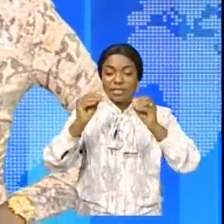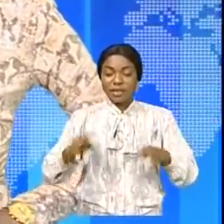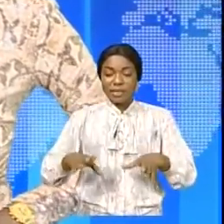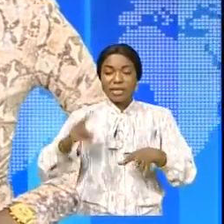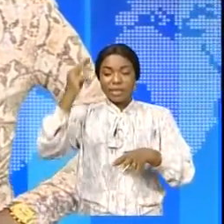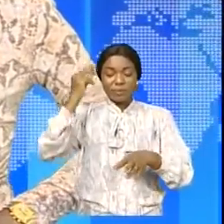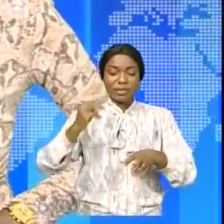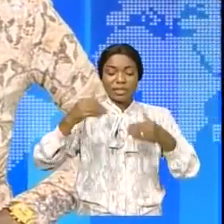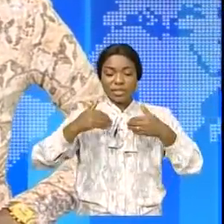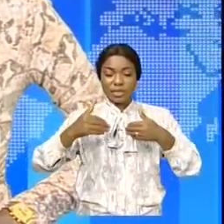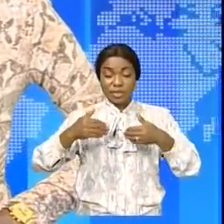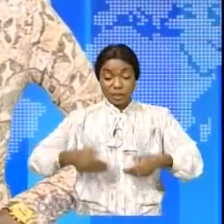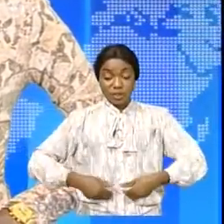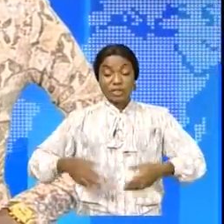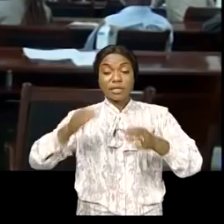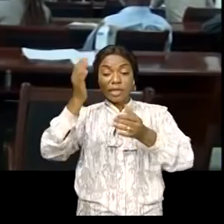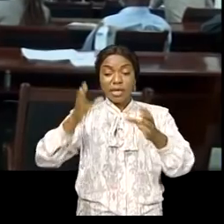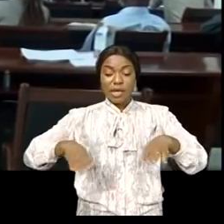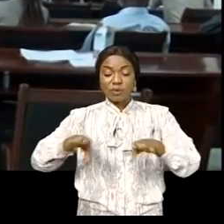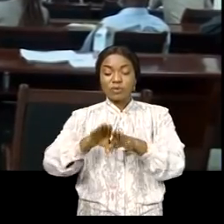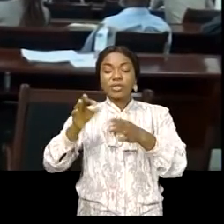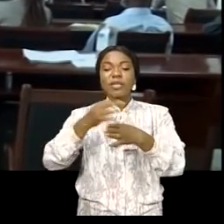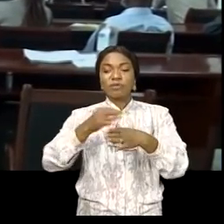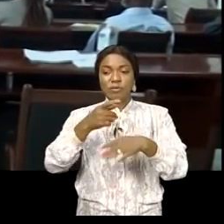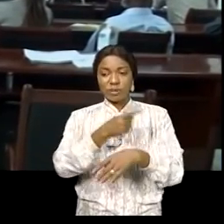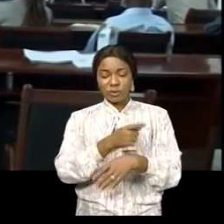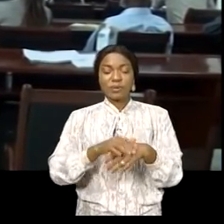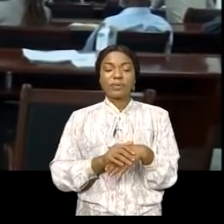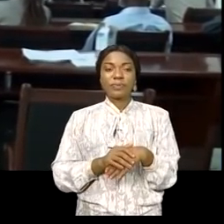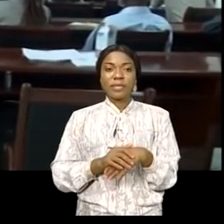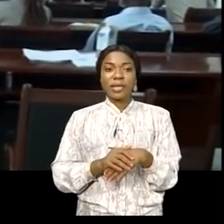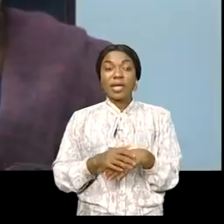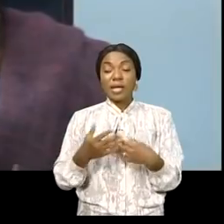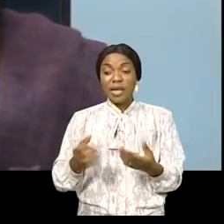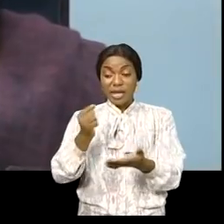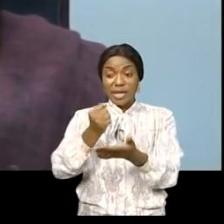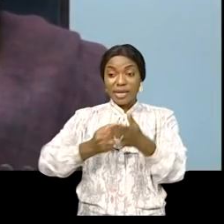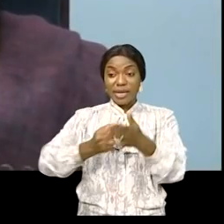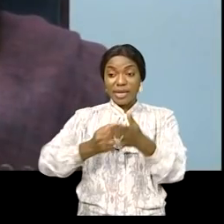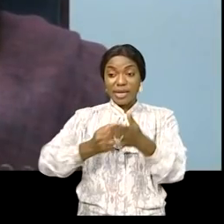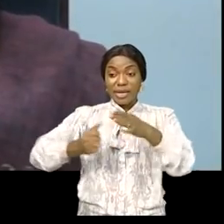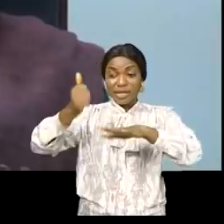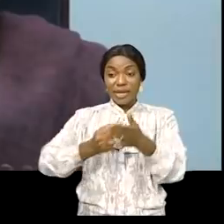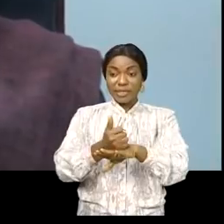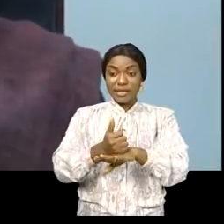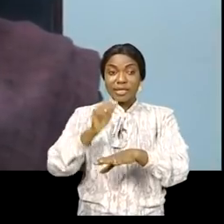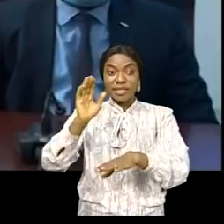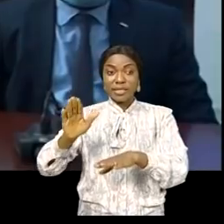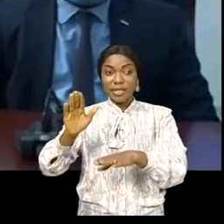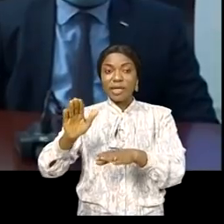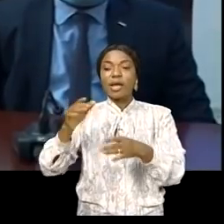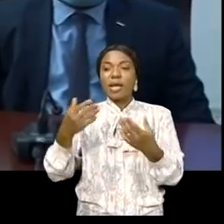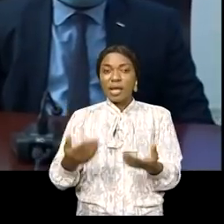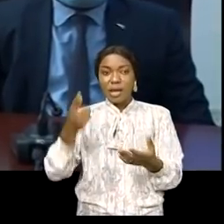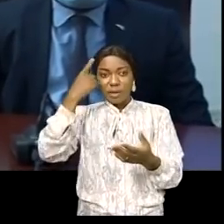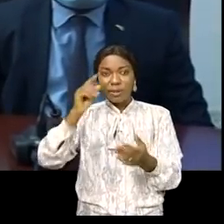qui a clôturé cette formation. Redépend. La démarche de cet atelier vise à faire des jeunes de vrais artisans et acteurs de la